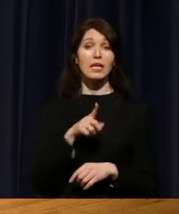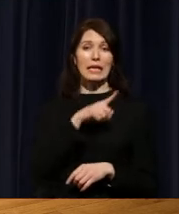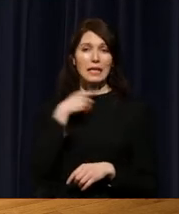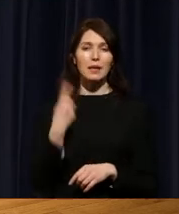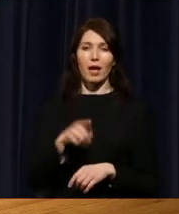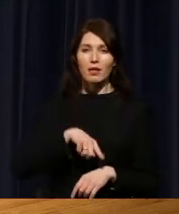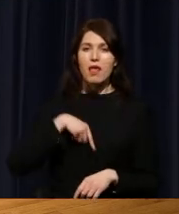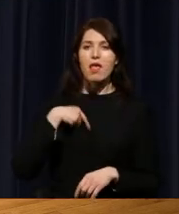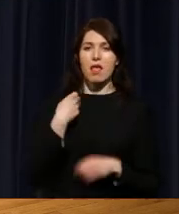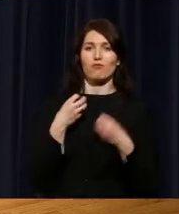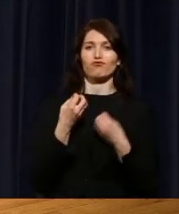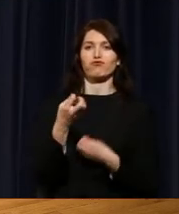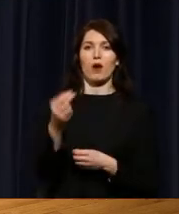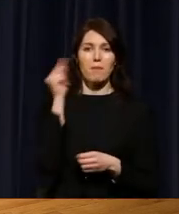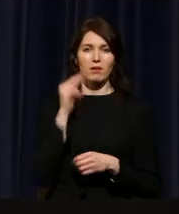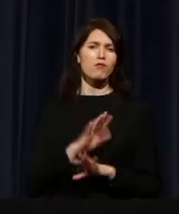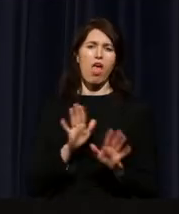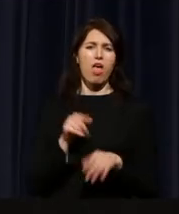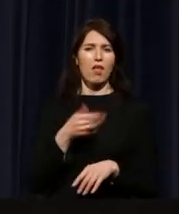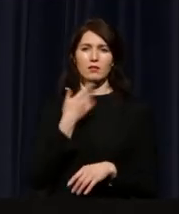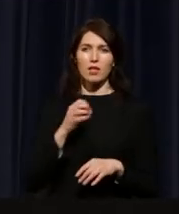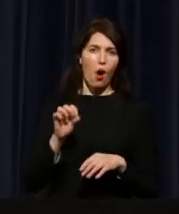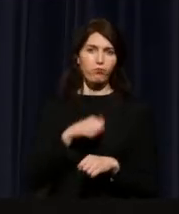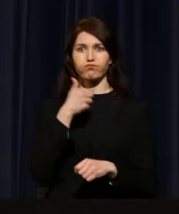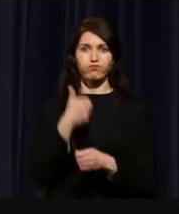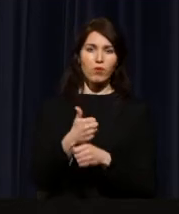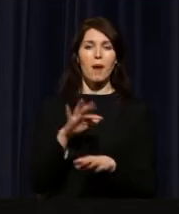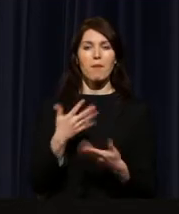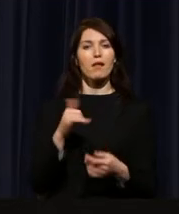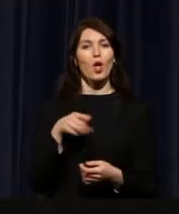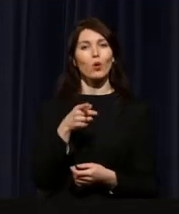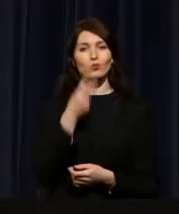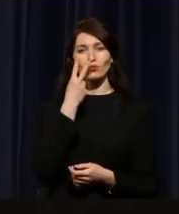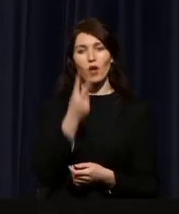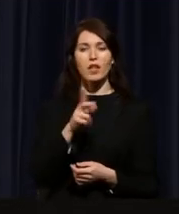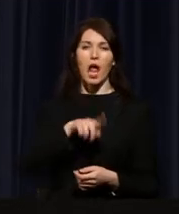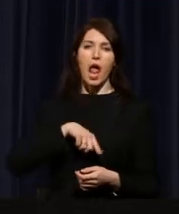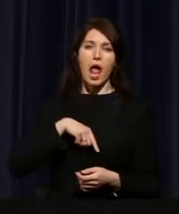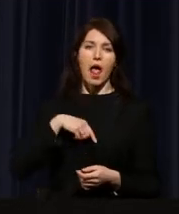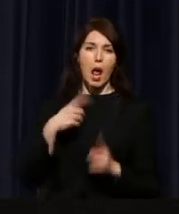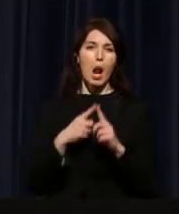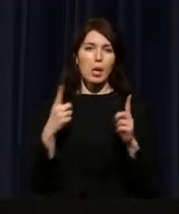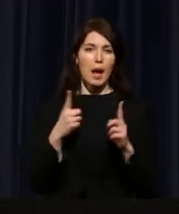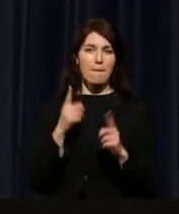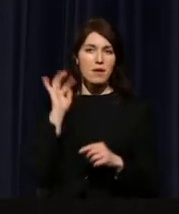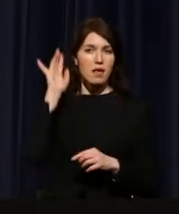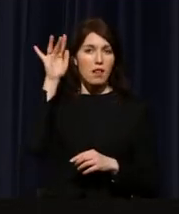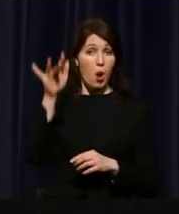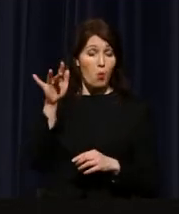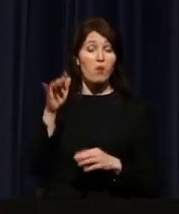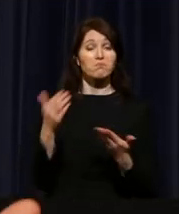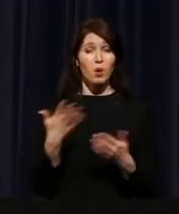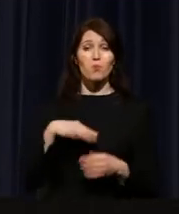ilgstoši mācīties. Nu nē, tā nav pirmā vajadzība, bet ja tu skaties no tādas ilgtermiņa perspektīvas, tad nu, tas